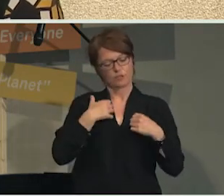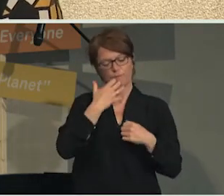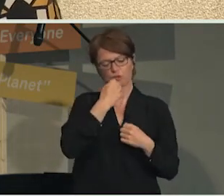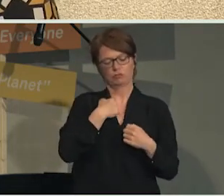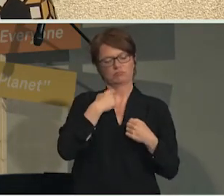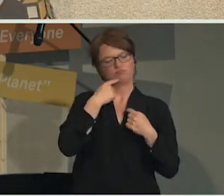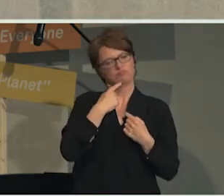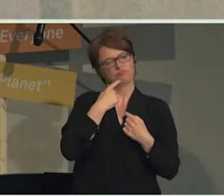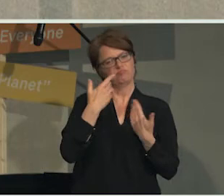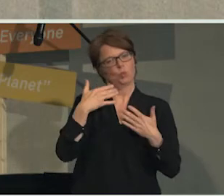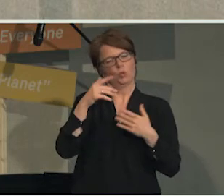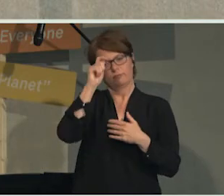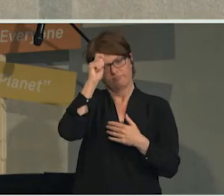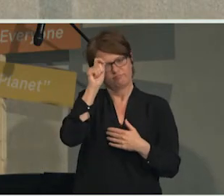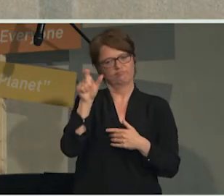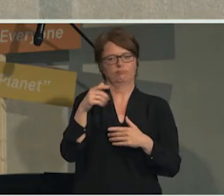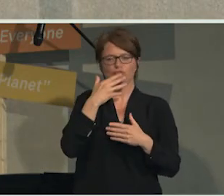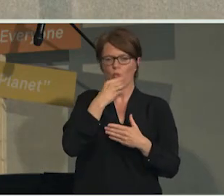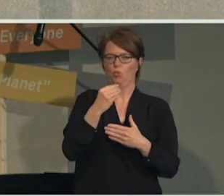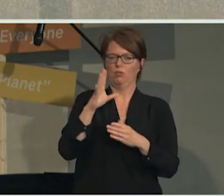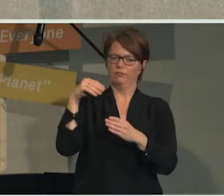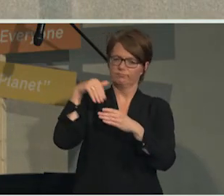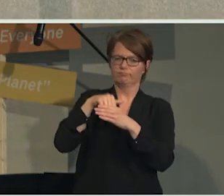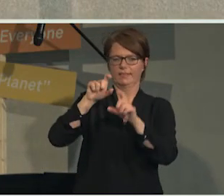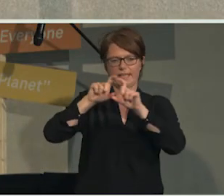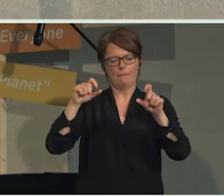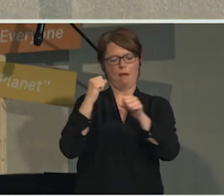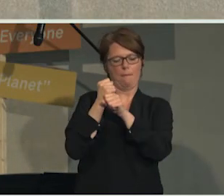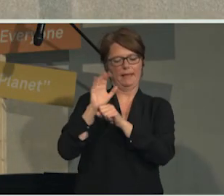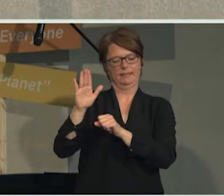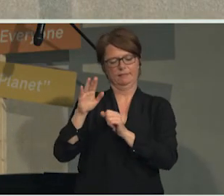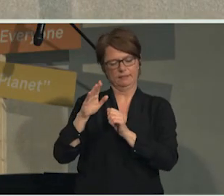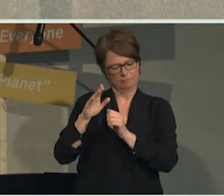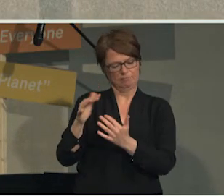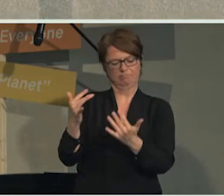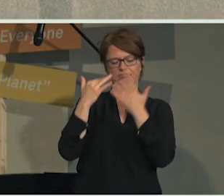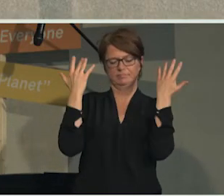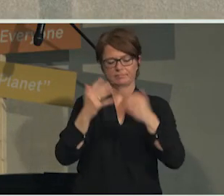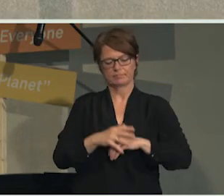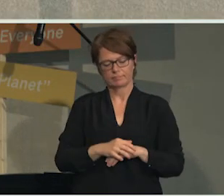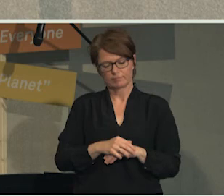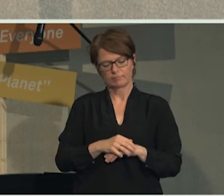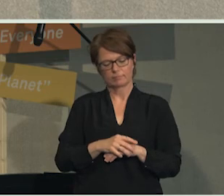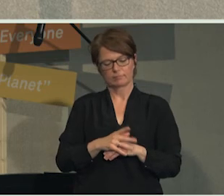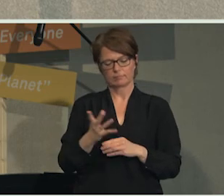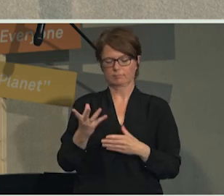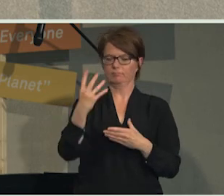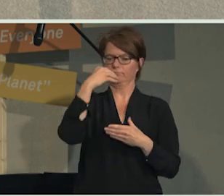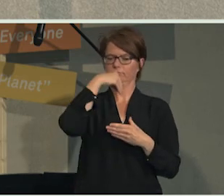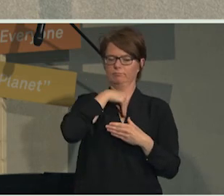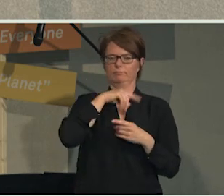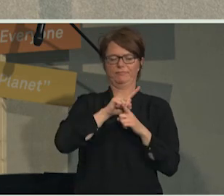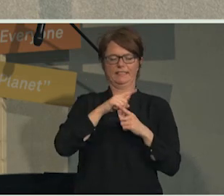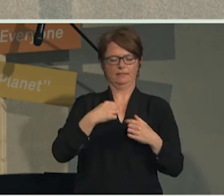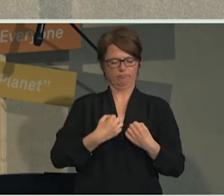als meinen Auftrag erkenne und die mir Kraft geben, meine Arbeit fortzusetzen. Die ich nach 2 Dekaden vom politischen Aktivismus, in